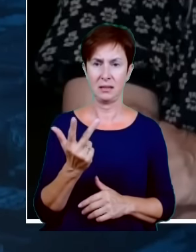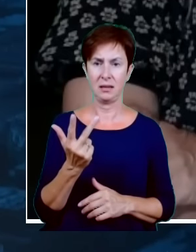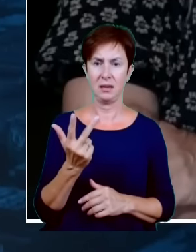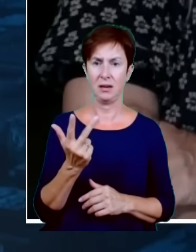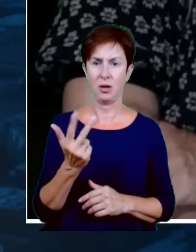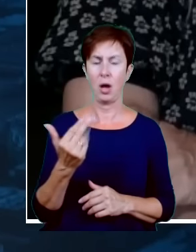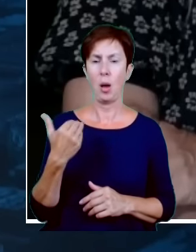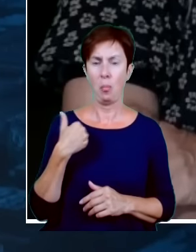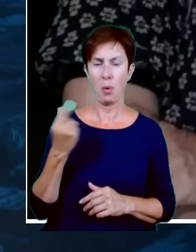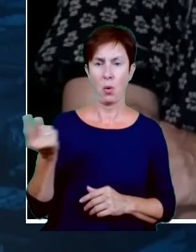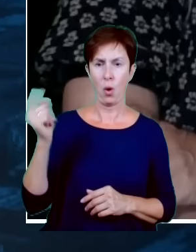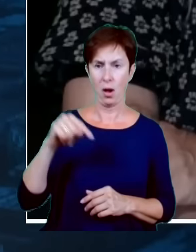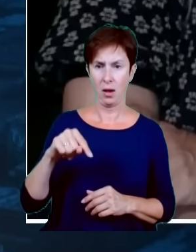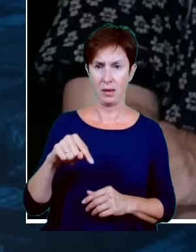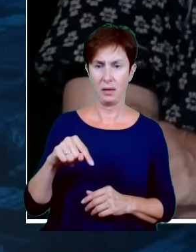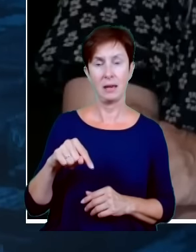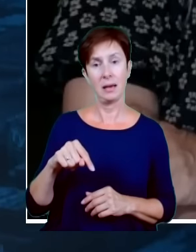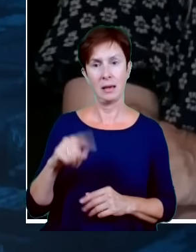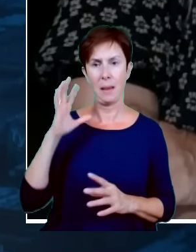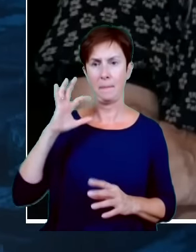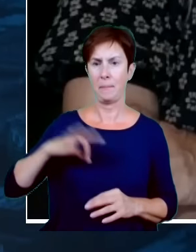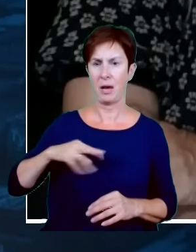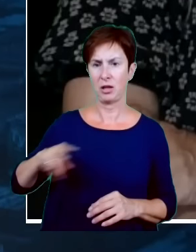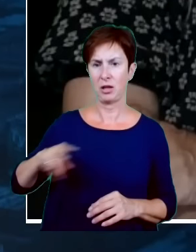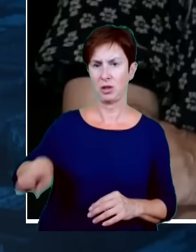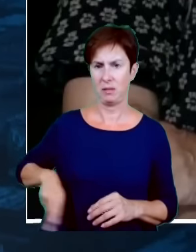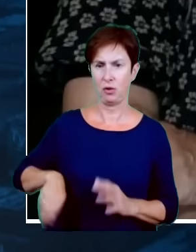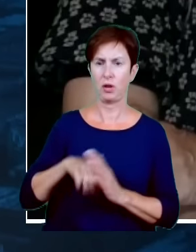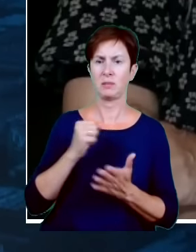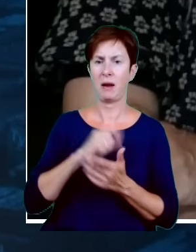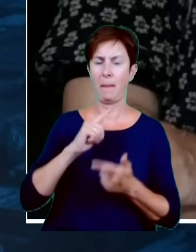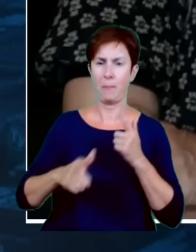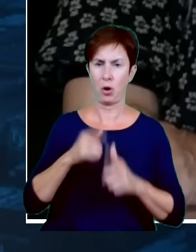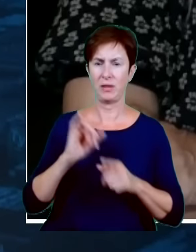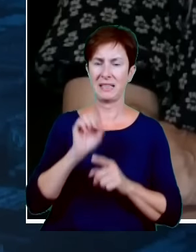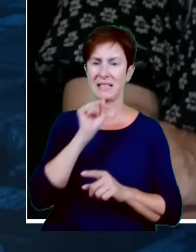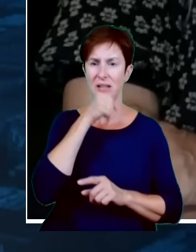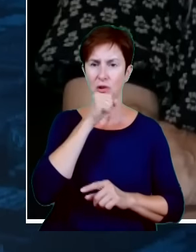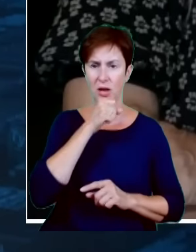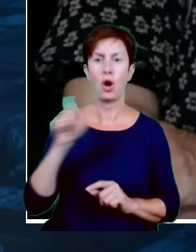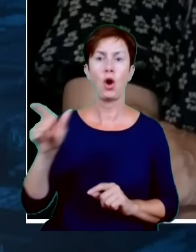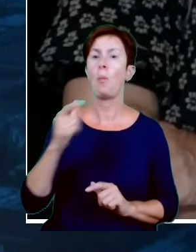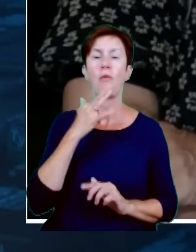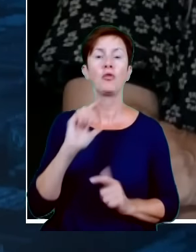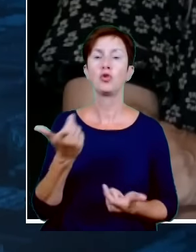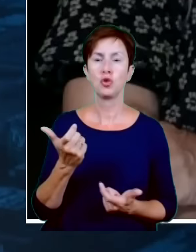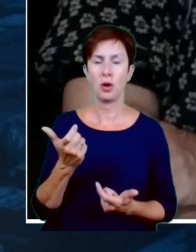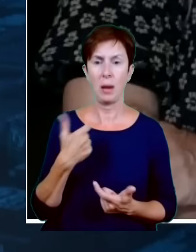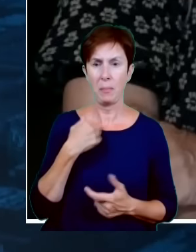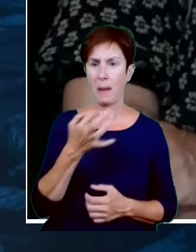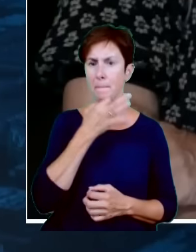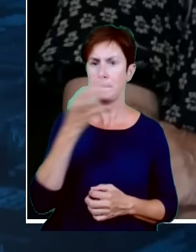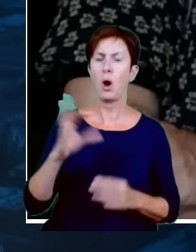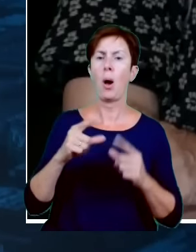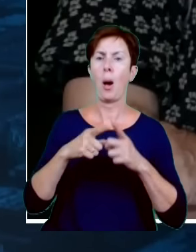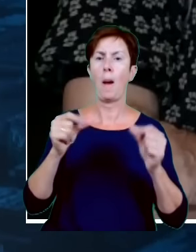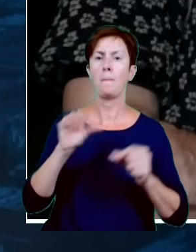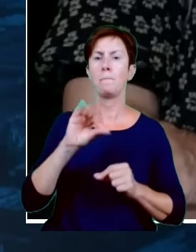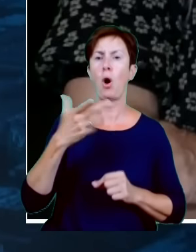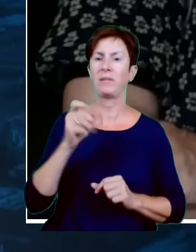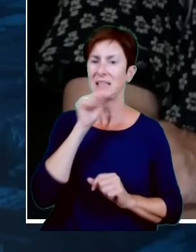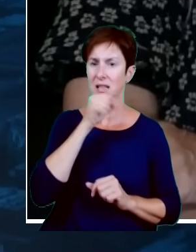była obecna raczyła przyjść pani minister do spraw polityki senioralnej i co powiedzia pytaliśmy o b senioralny kiedy już przyszła